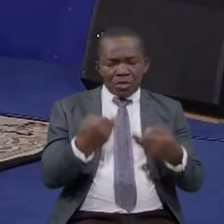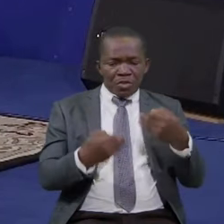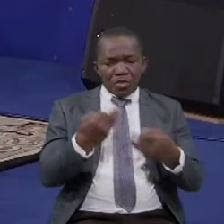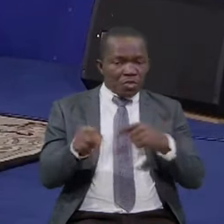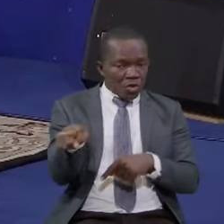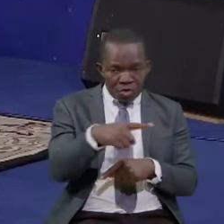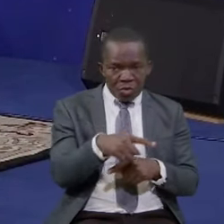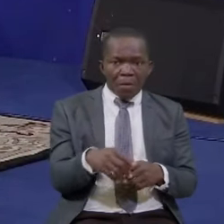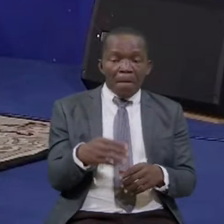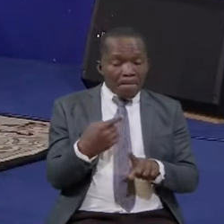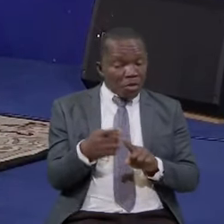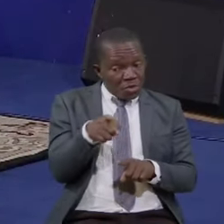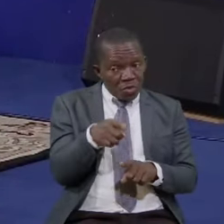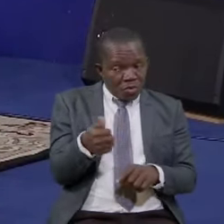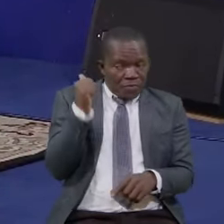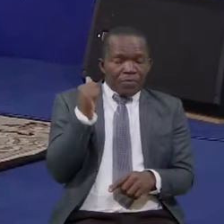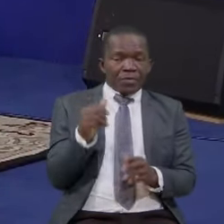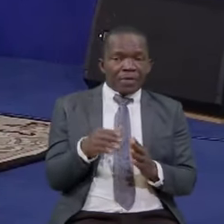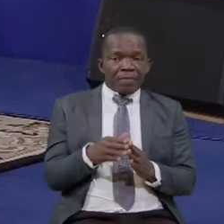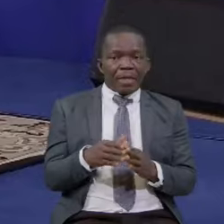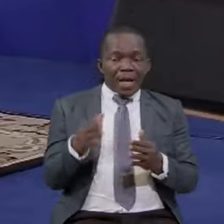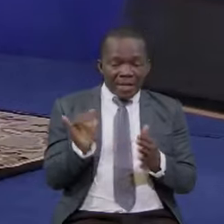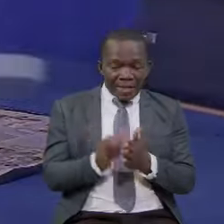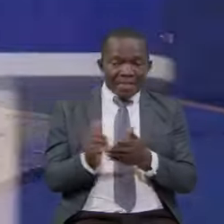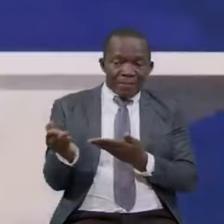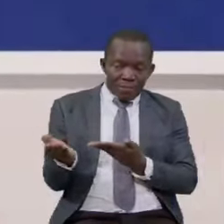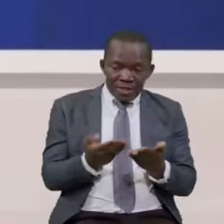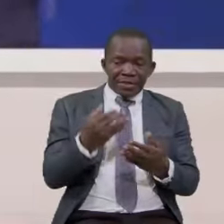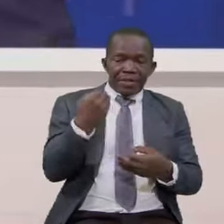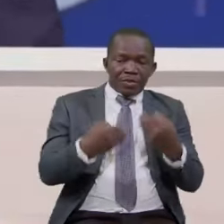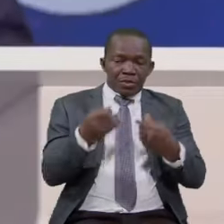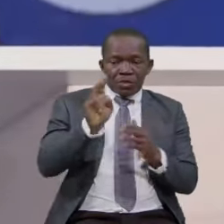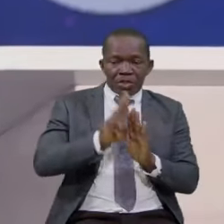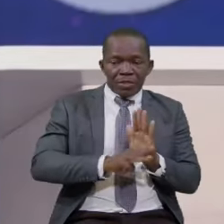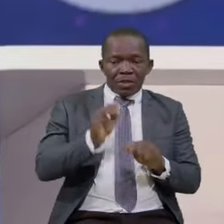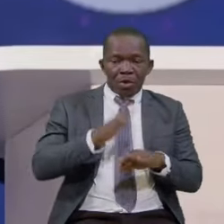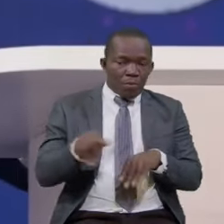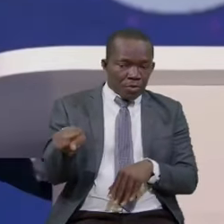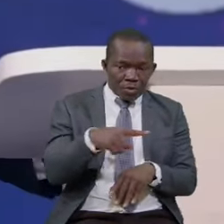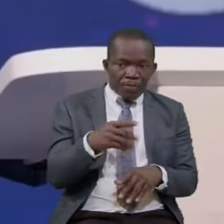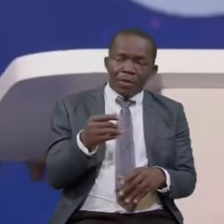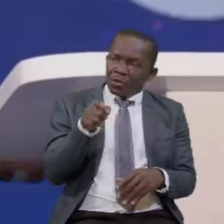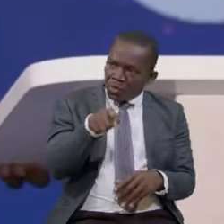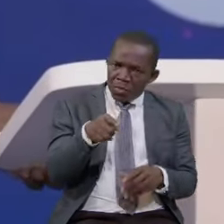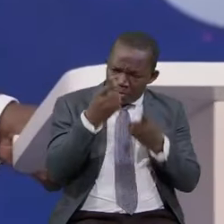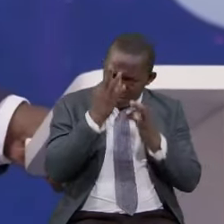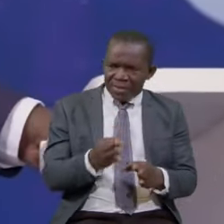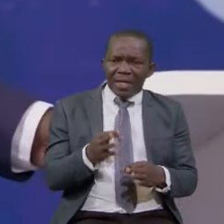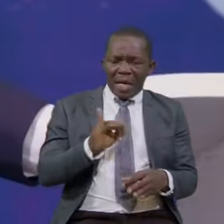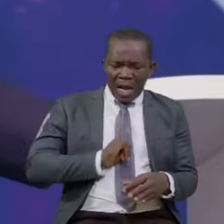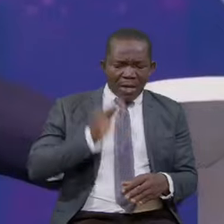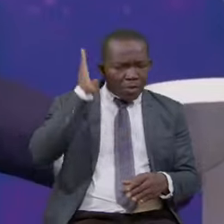non je le fais c'est toiême qui t'es causé de problème ah je vais conter dans le péché ça c'est ta décision